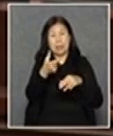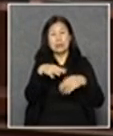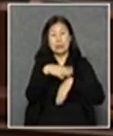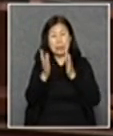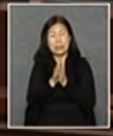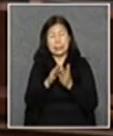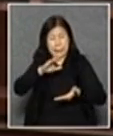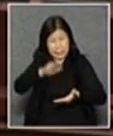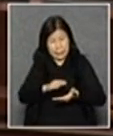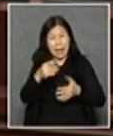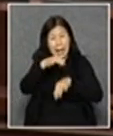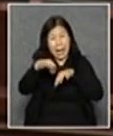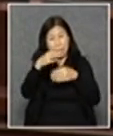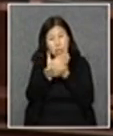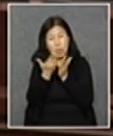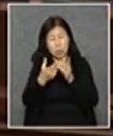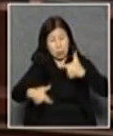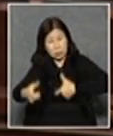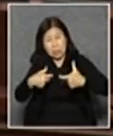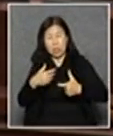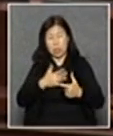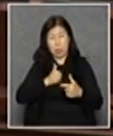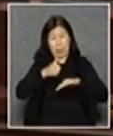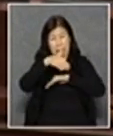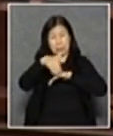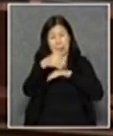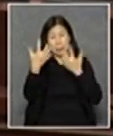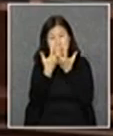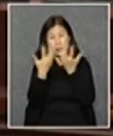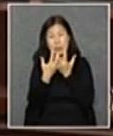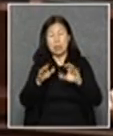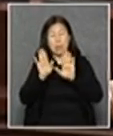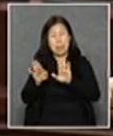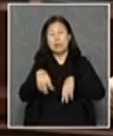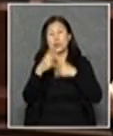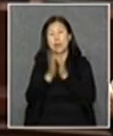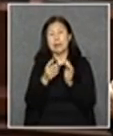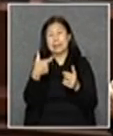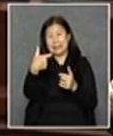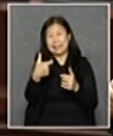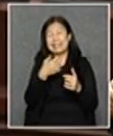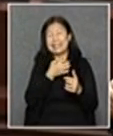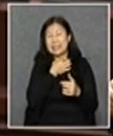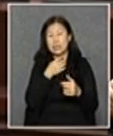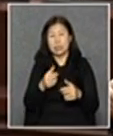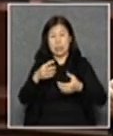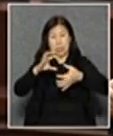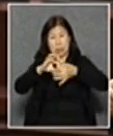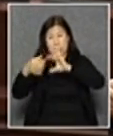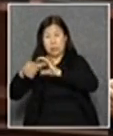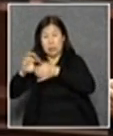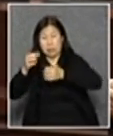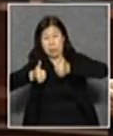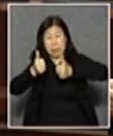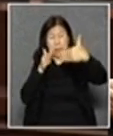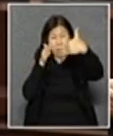量壓縮各項的開支，做好預算，避免出現財政問題。奧數比賽面向的是中學